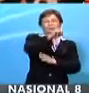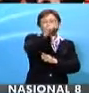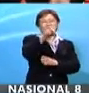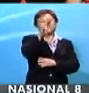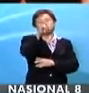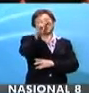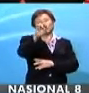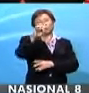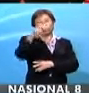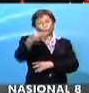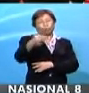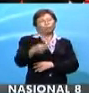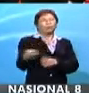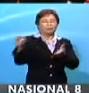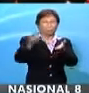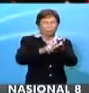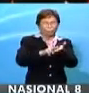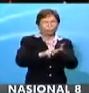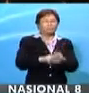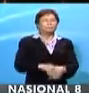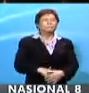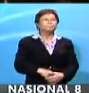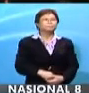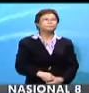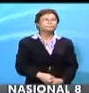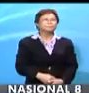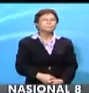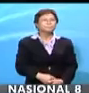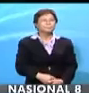Aini Sumeri melaporkan.